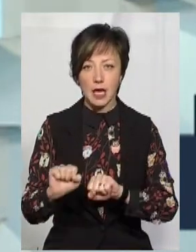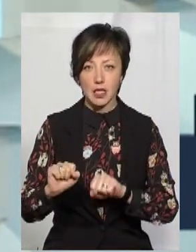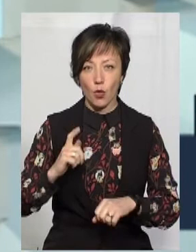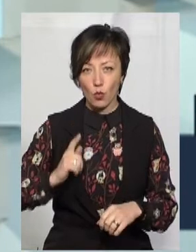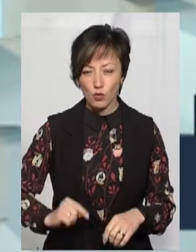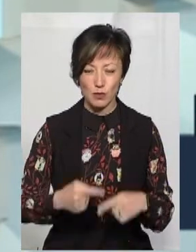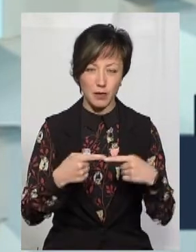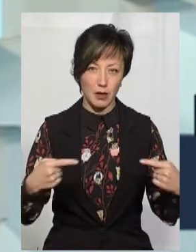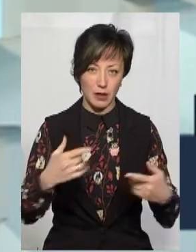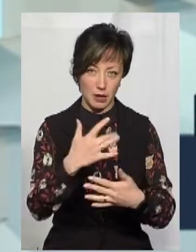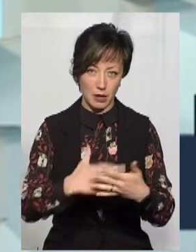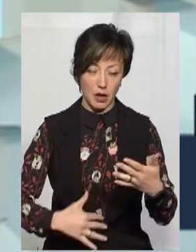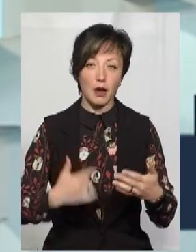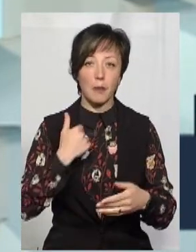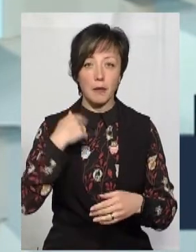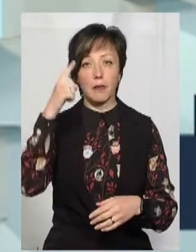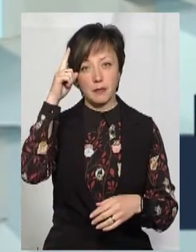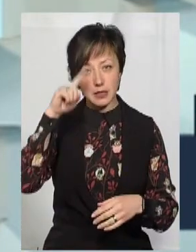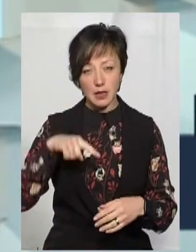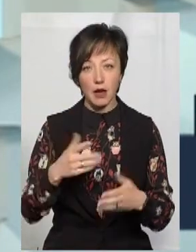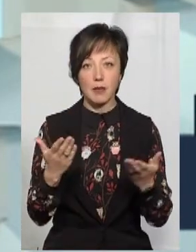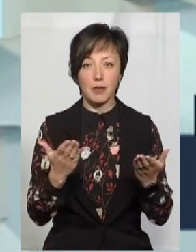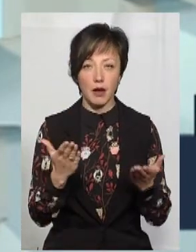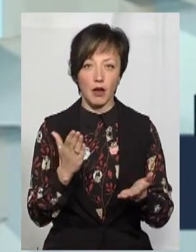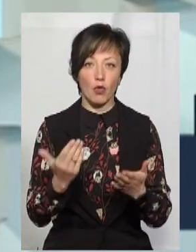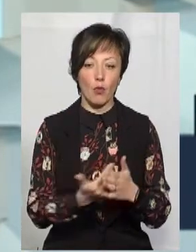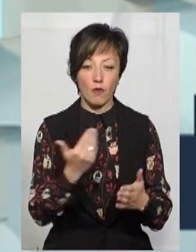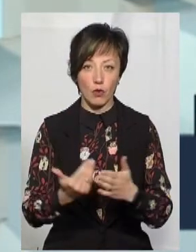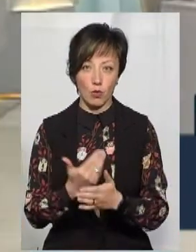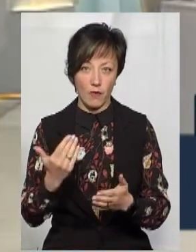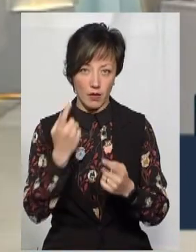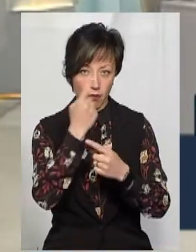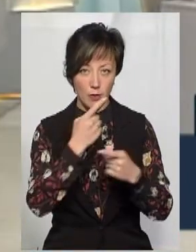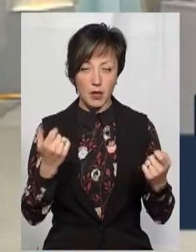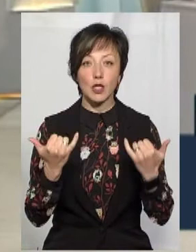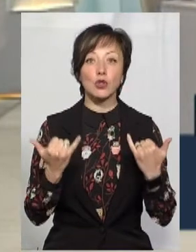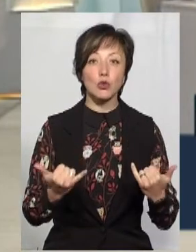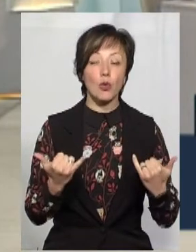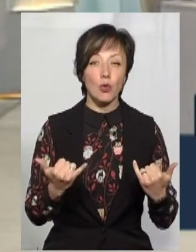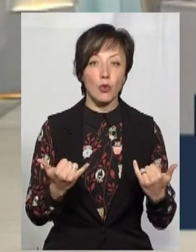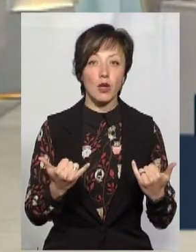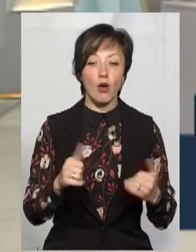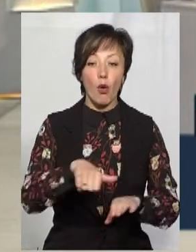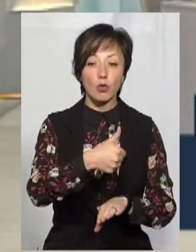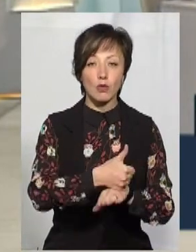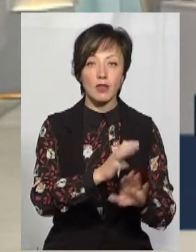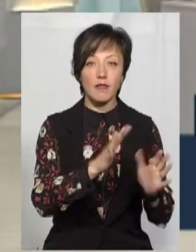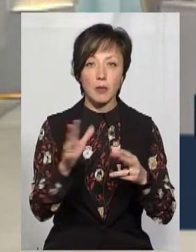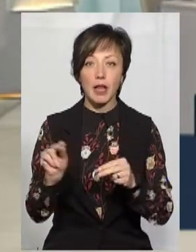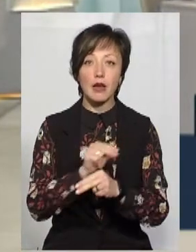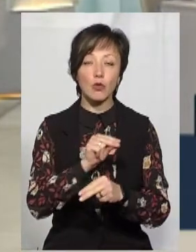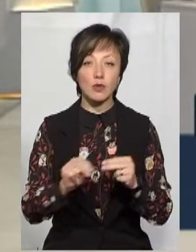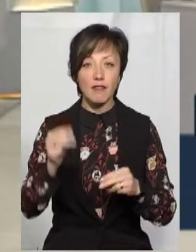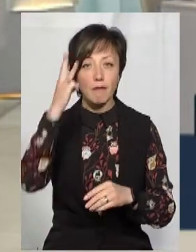далі. Звичайно, ми володіємо інформацією, яка завантаженість. На сьогоднішній день ви знаєте, що основні випадки, вони лікуються